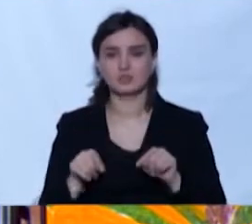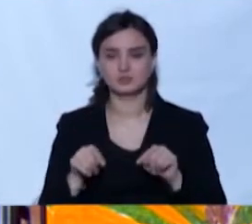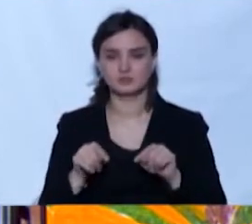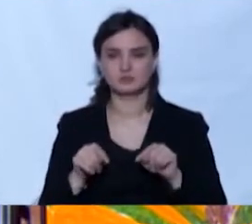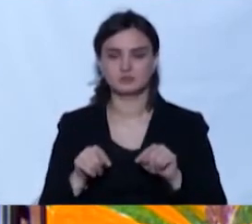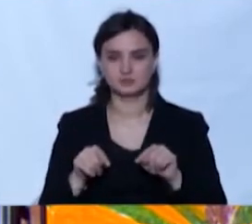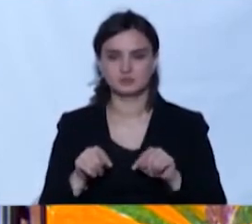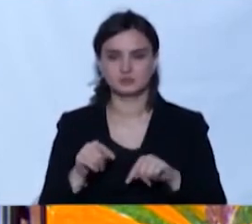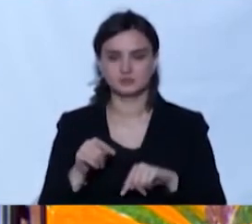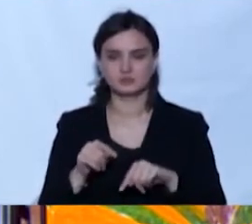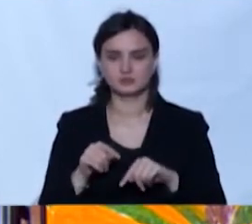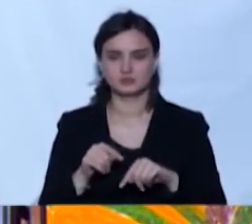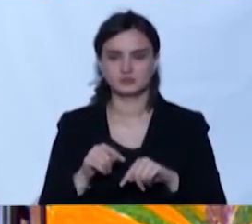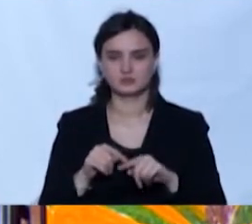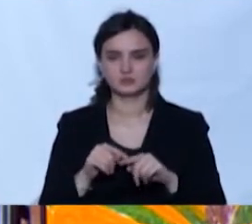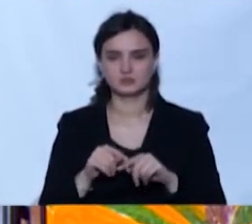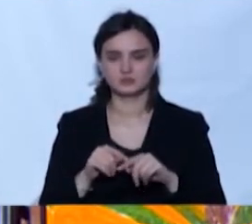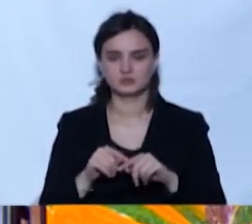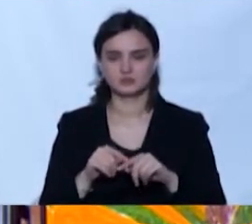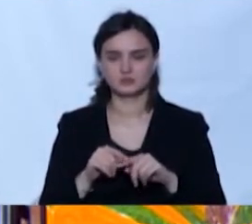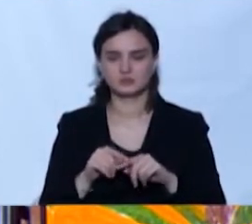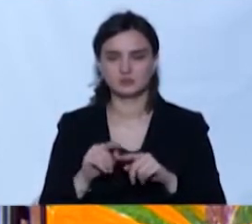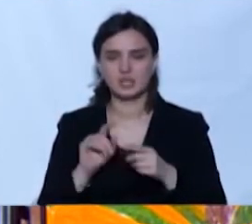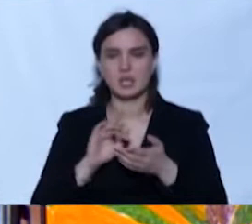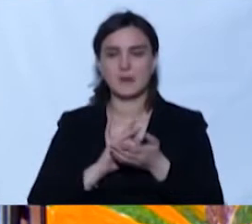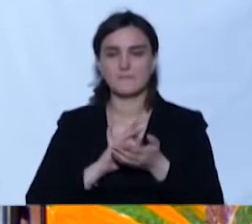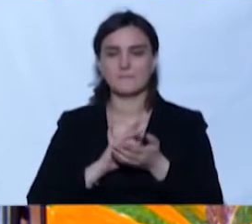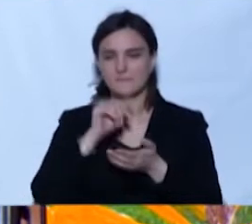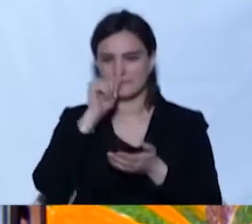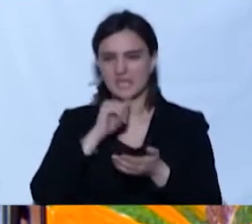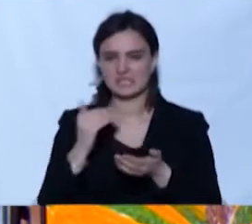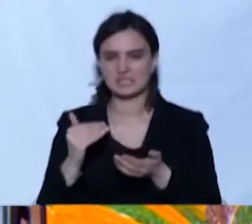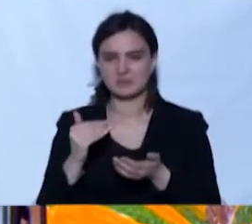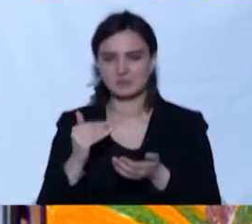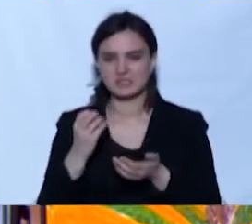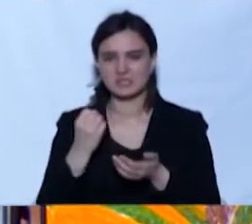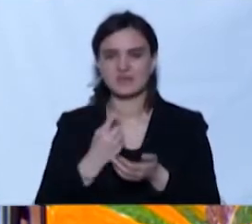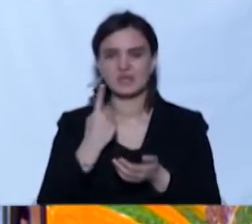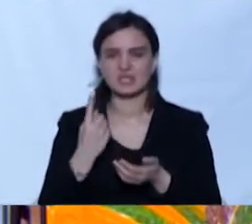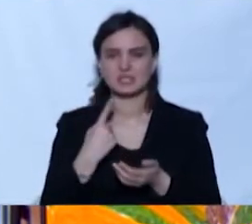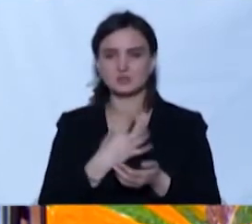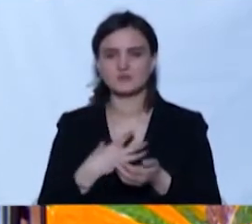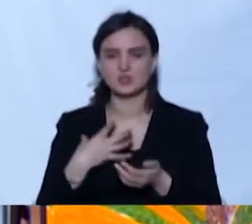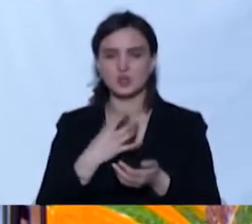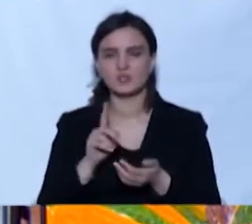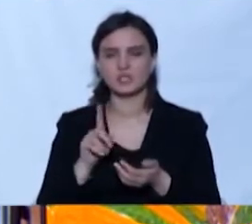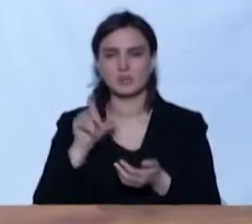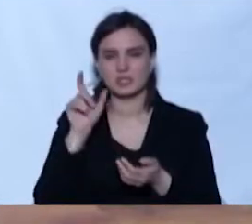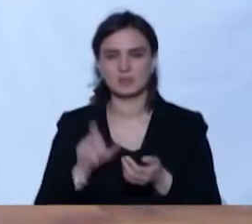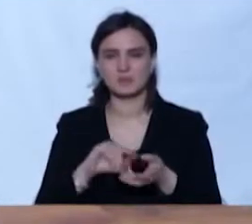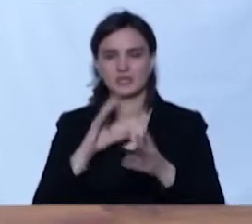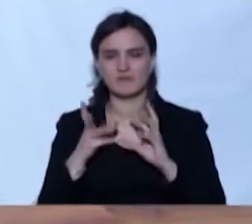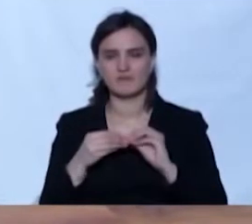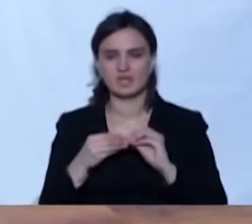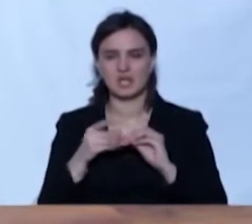ხორციელდება ბერძნების კიდევ ერთი ძალიან მნიშვნელოვანი პოსტულატი: ადამიანი ყველაფრის საზომია.